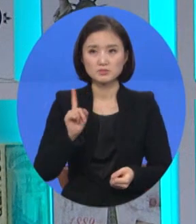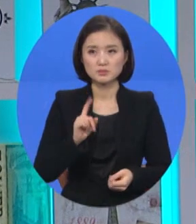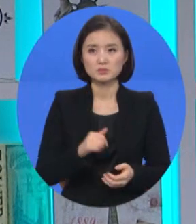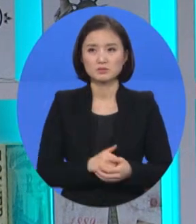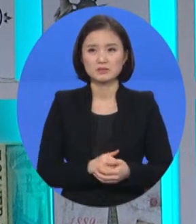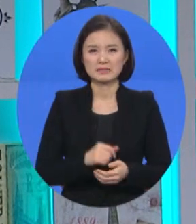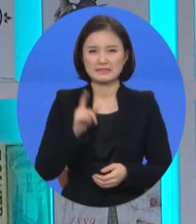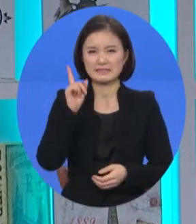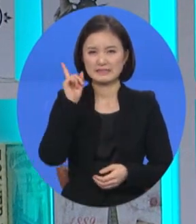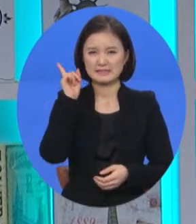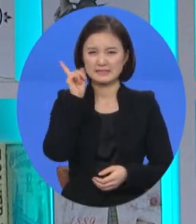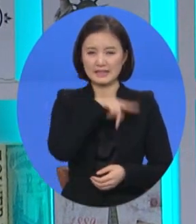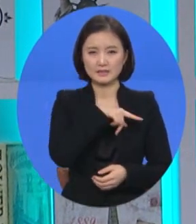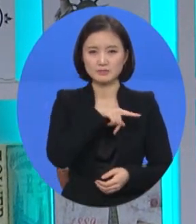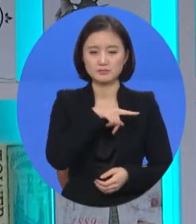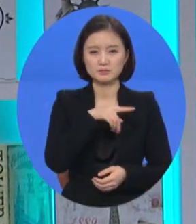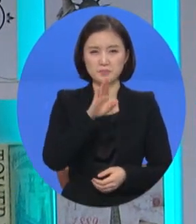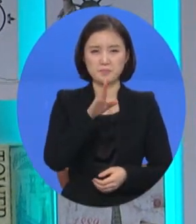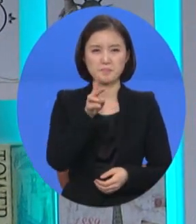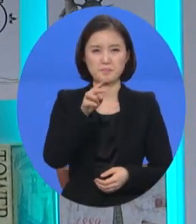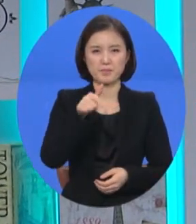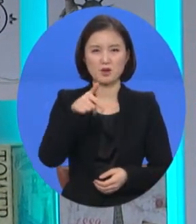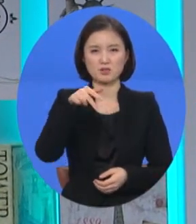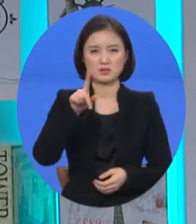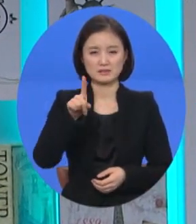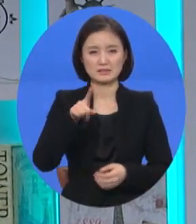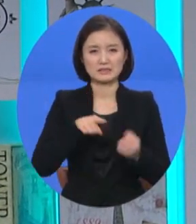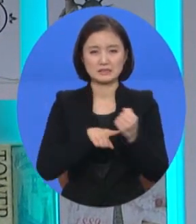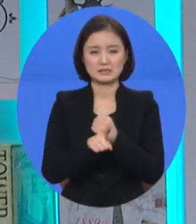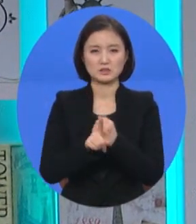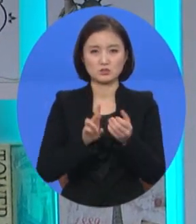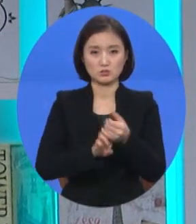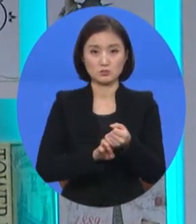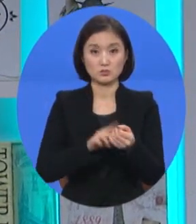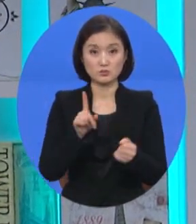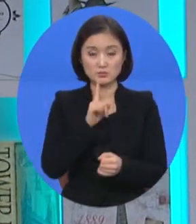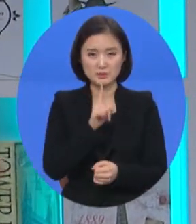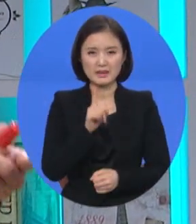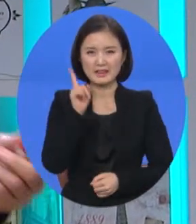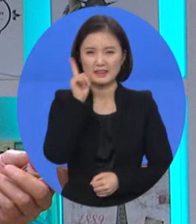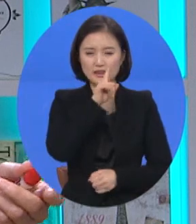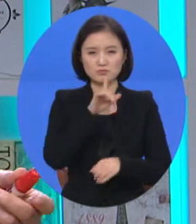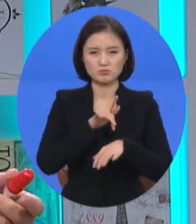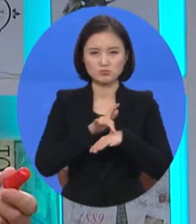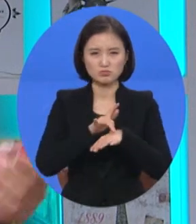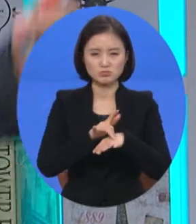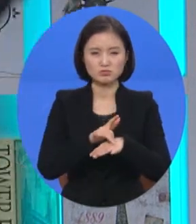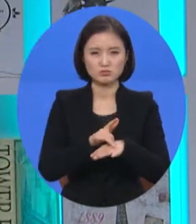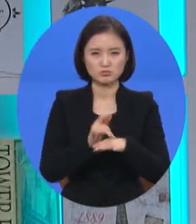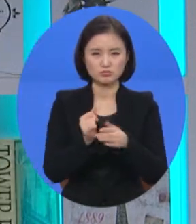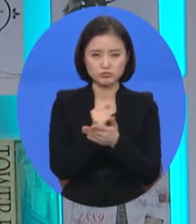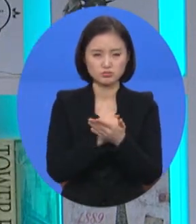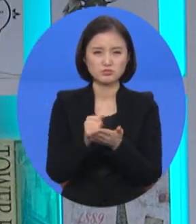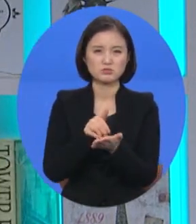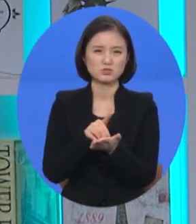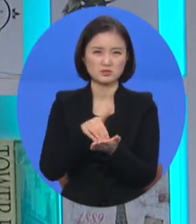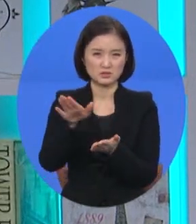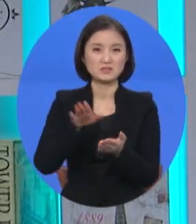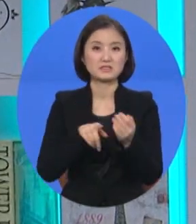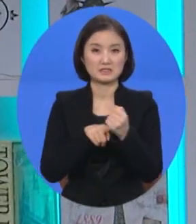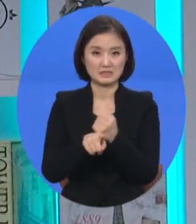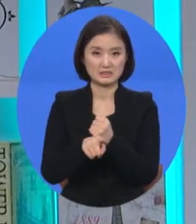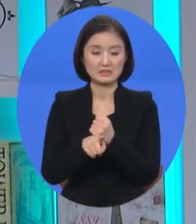물리친다 그래서 시집가는 옛날 신부들이 타고 가는 가마에 위에